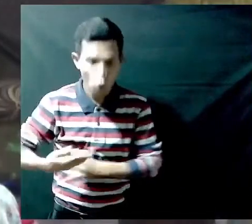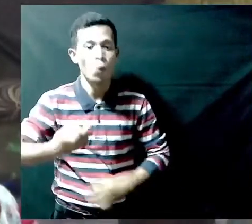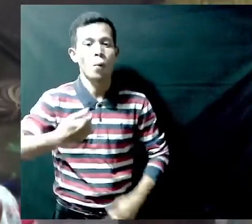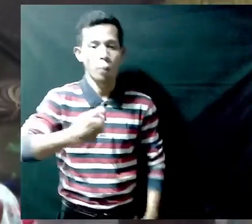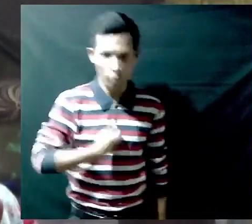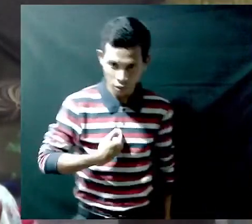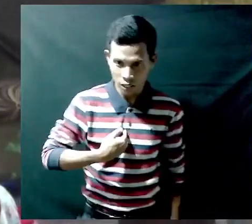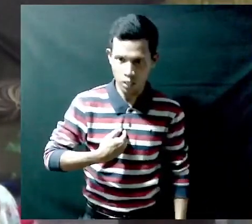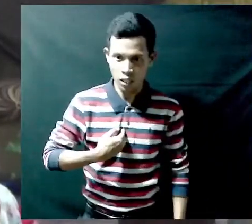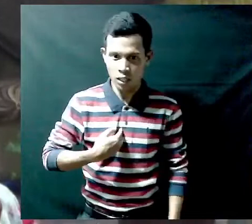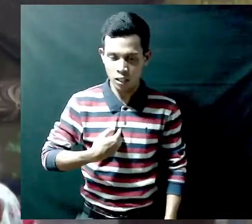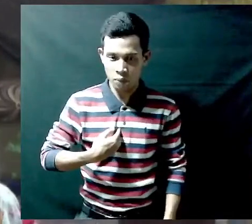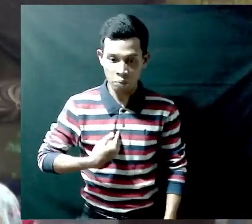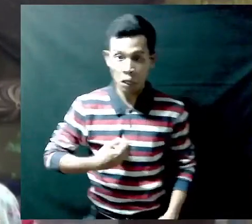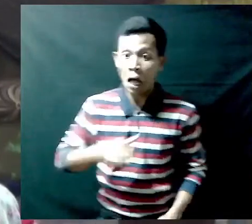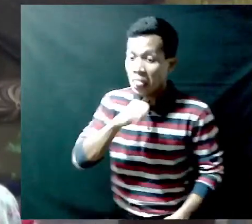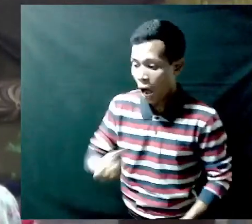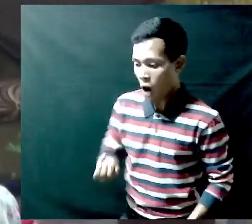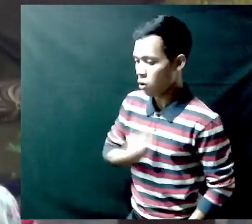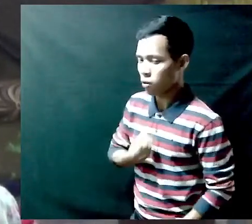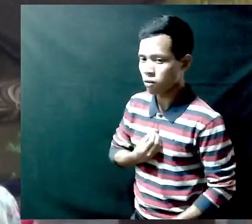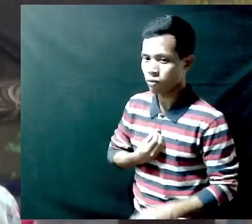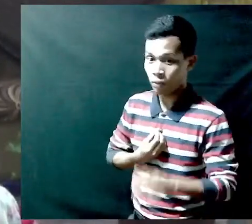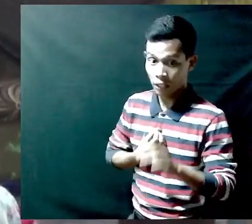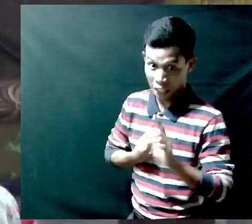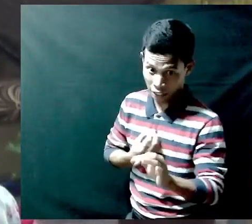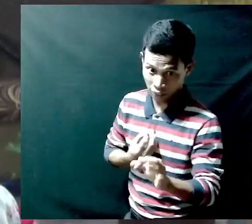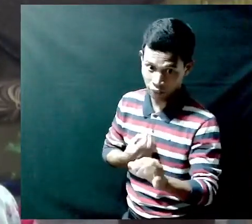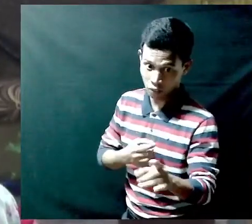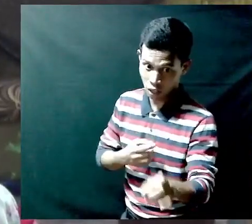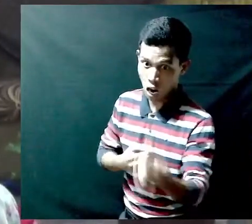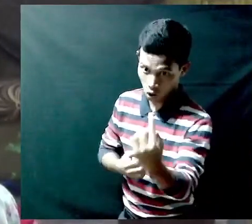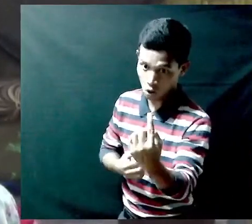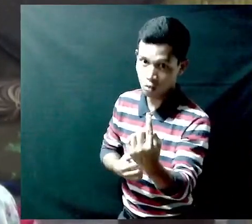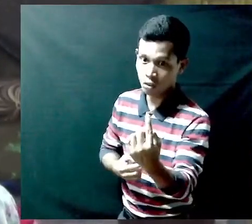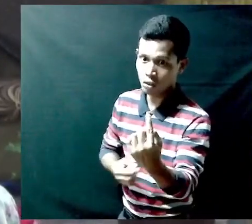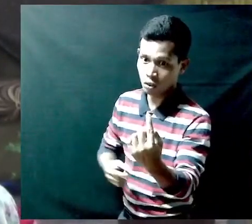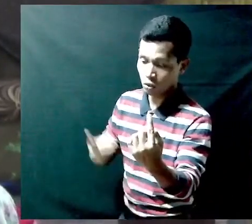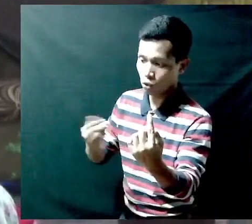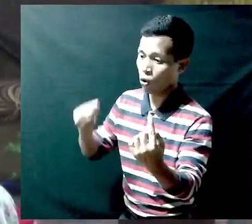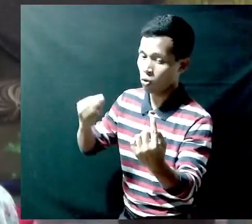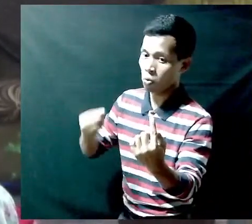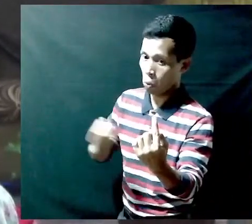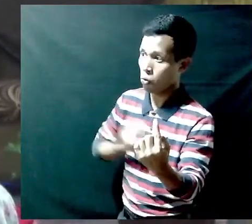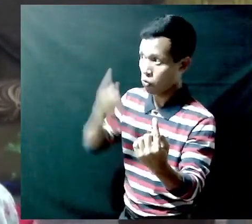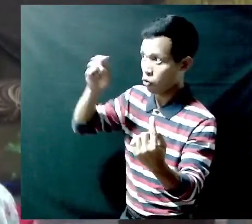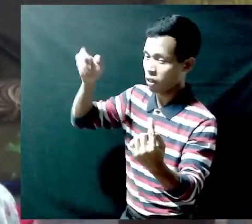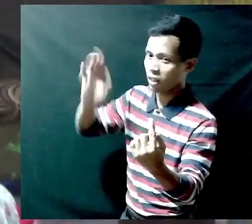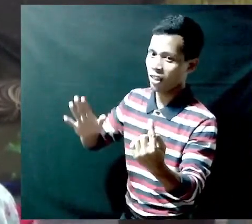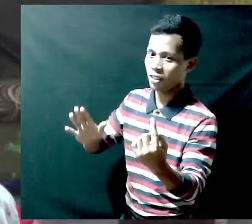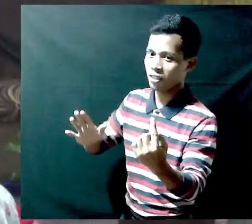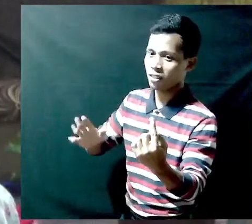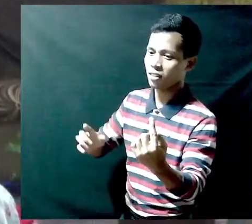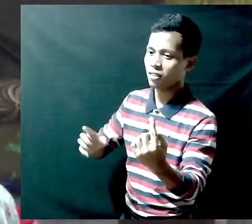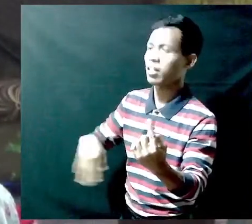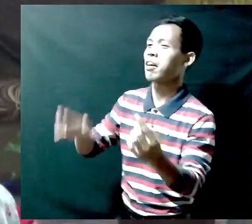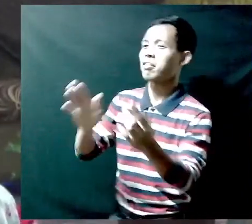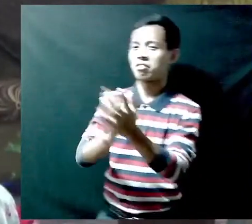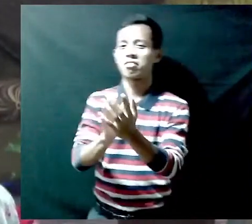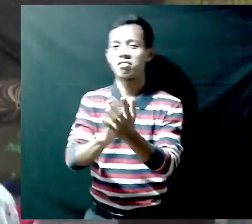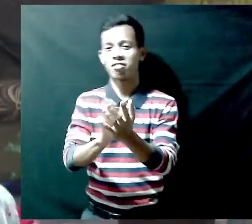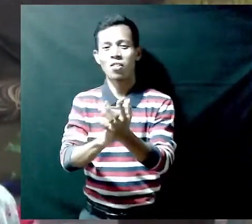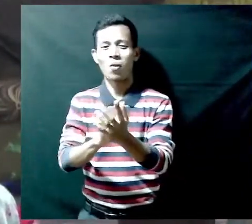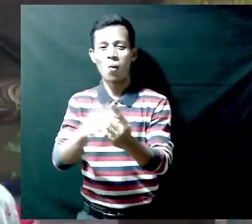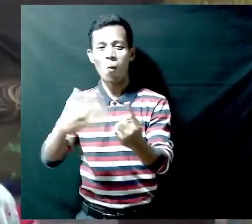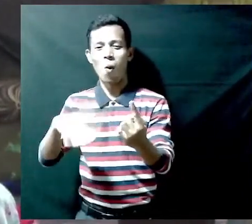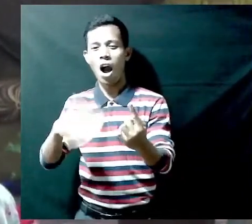Kasi pag ikaw lang ang gumawa, hindi mo kasama si Lord, pag maganda ginawa mo, papalakpak ang tenga mo. Wow,